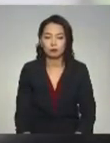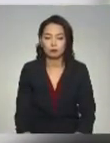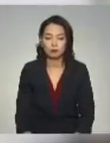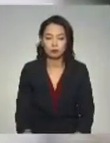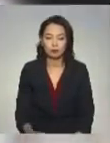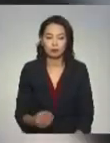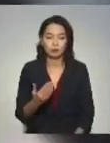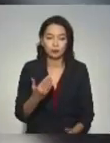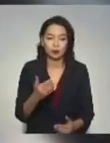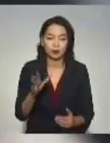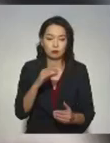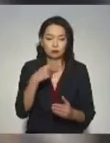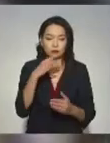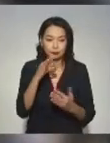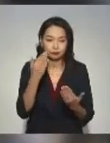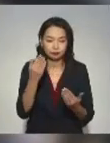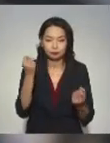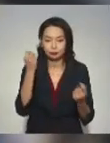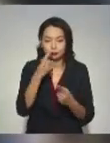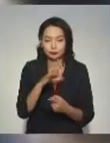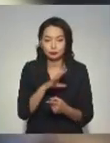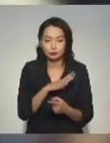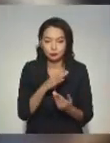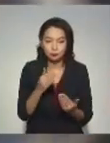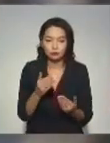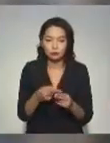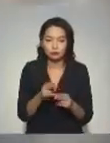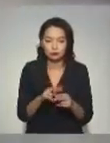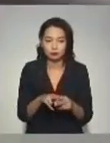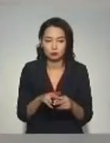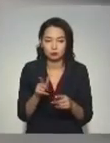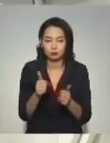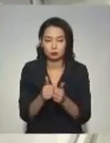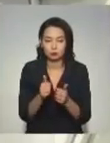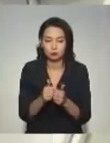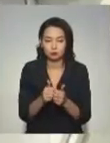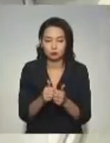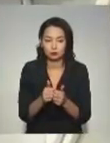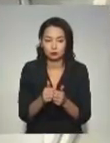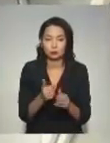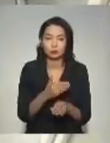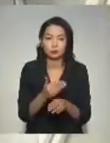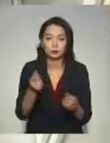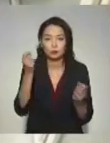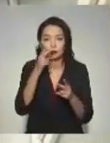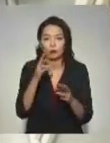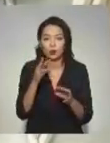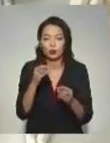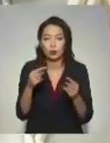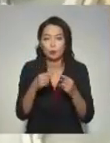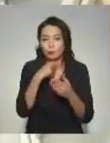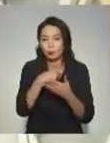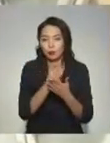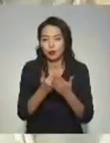96. Стоит полиция, лежит труп. Непонятно, то ли спрыгнул с окошка, то ли что. По неподтвержденной